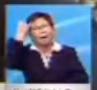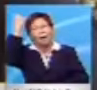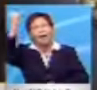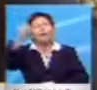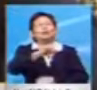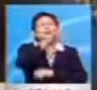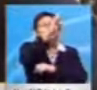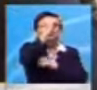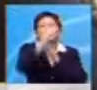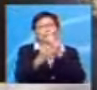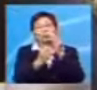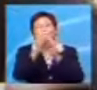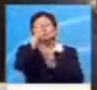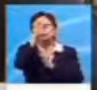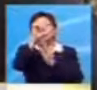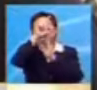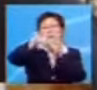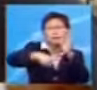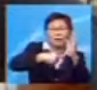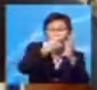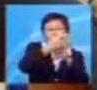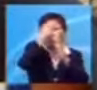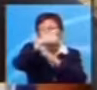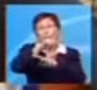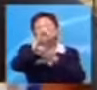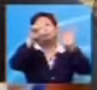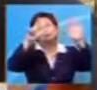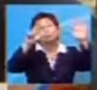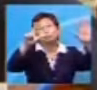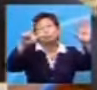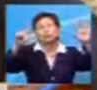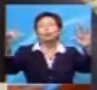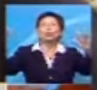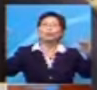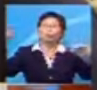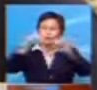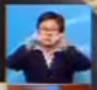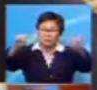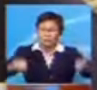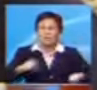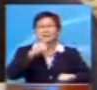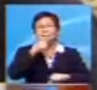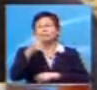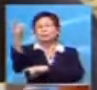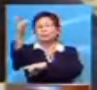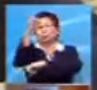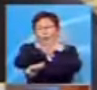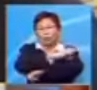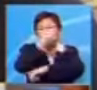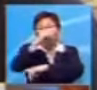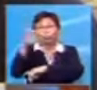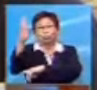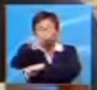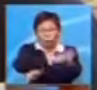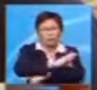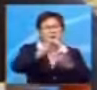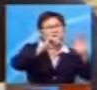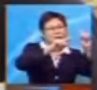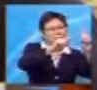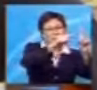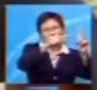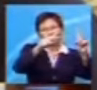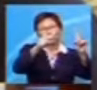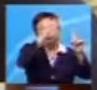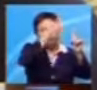70 jam siaran untuk tu stesen selama 7 hari jadi bagi setiap hari daripada S hari bulan